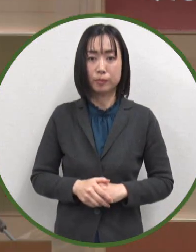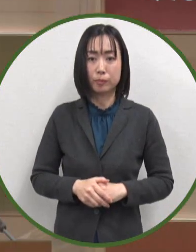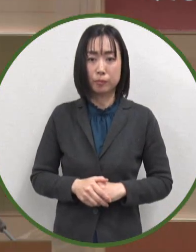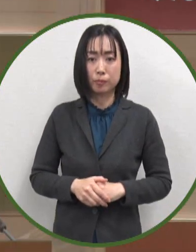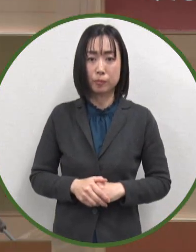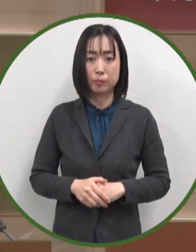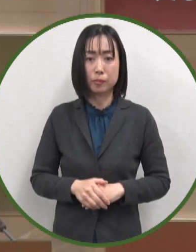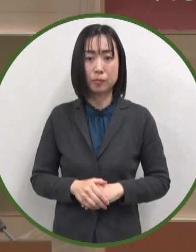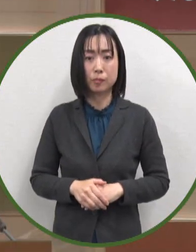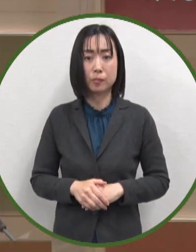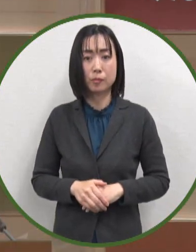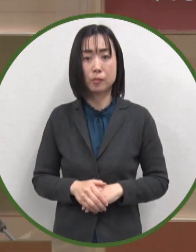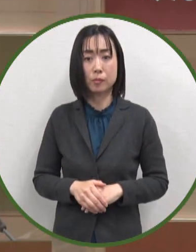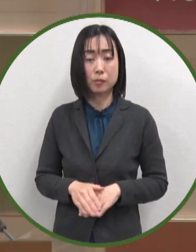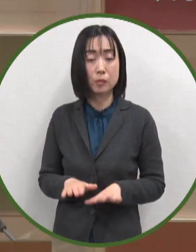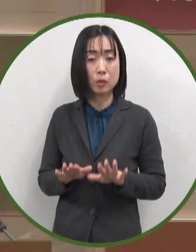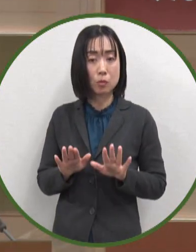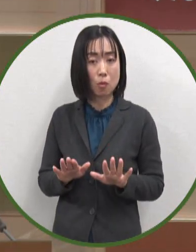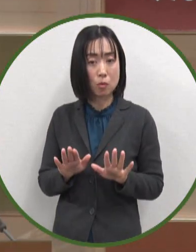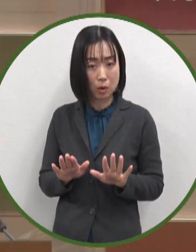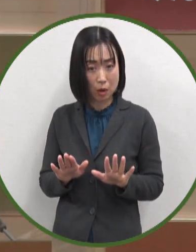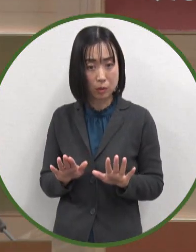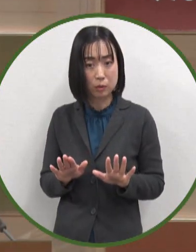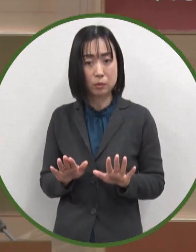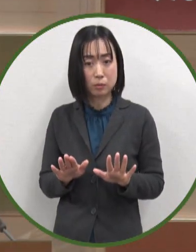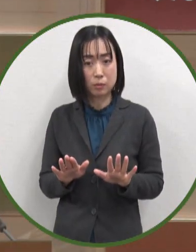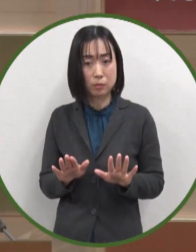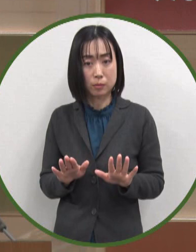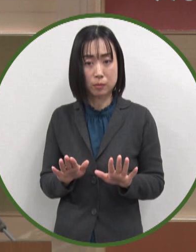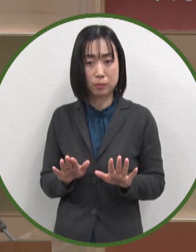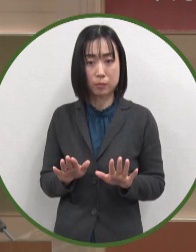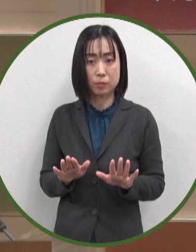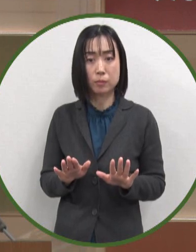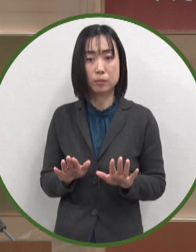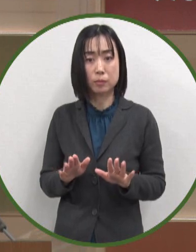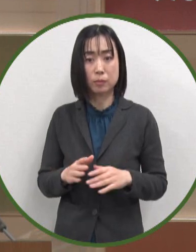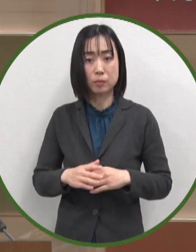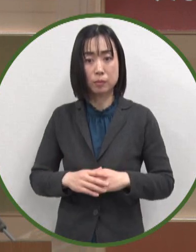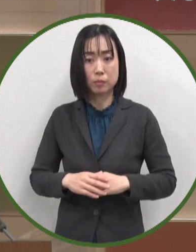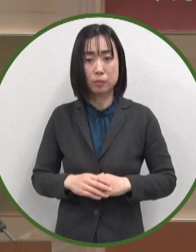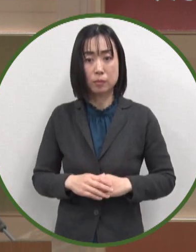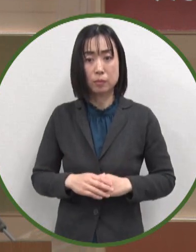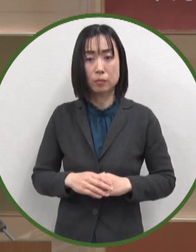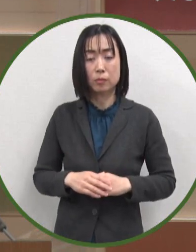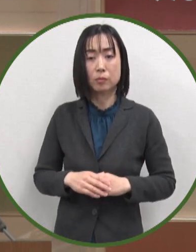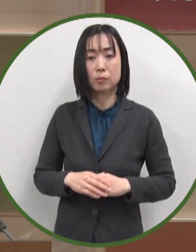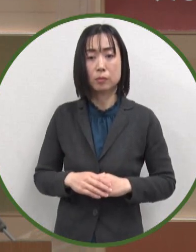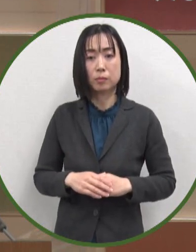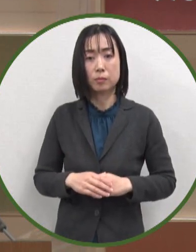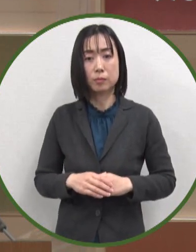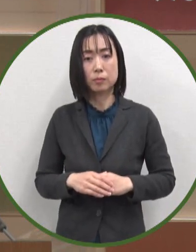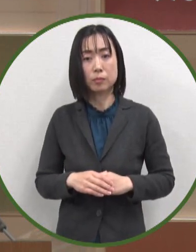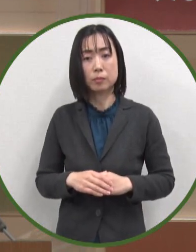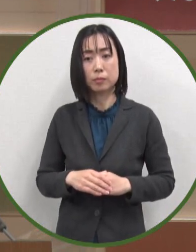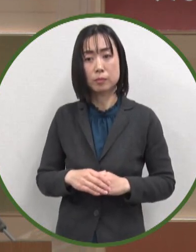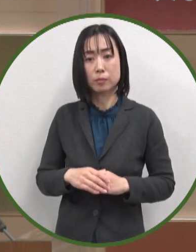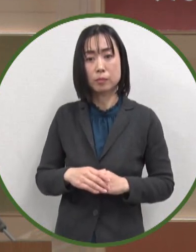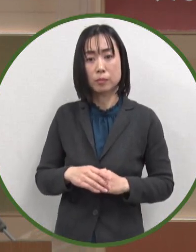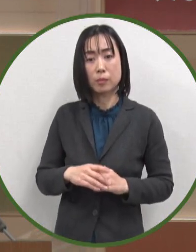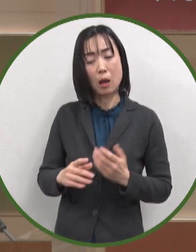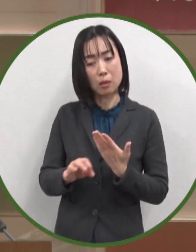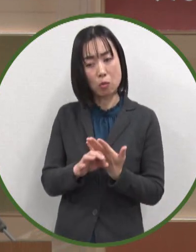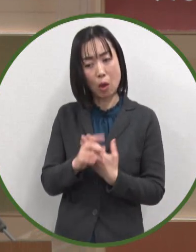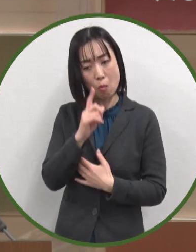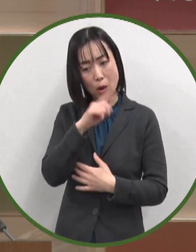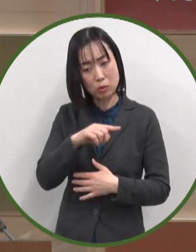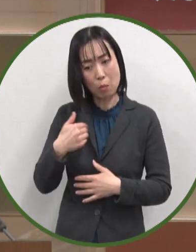今回もしそういった対策を取るとするとですね、場合によってはこれは悪い例えになるかもしれません